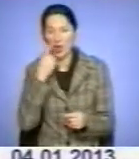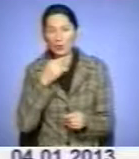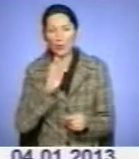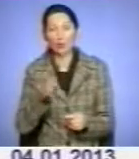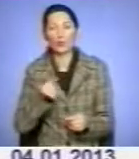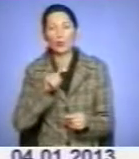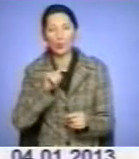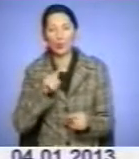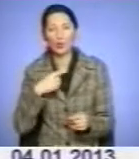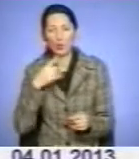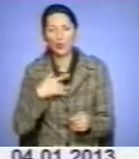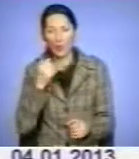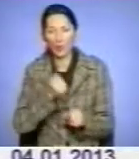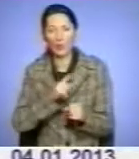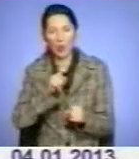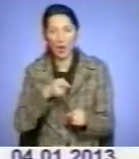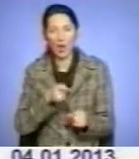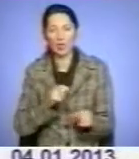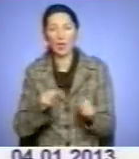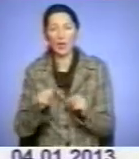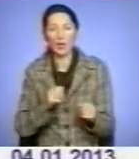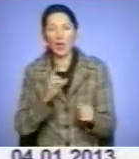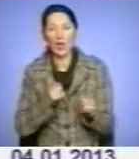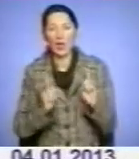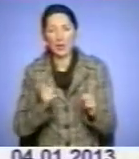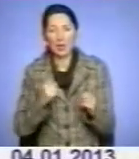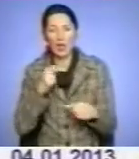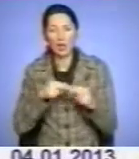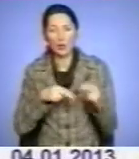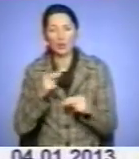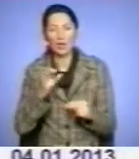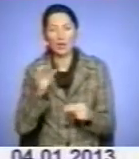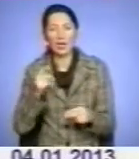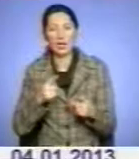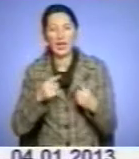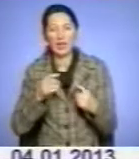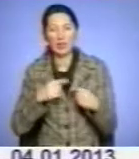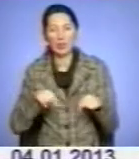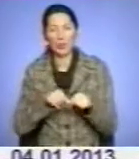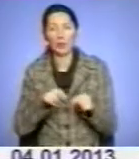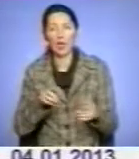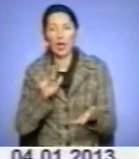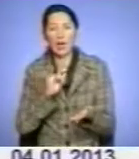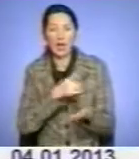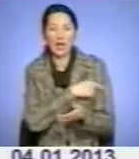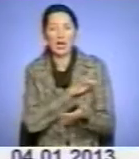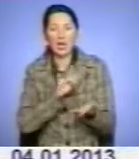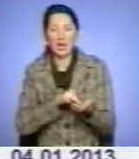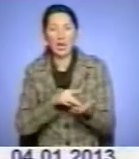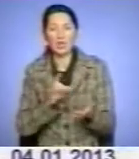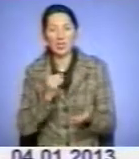питати, повинна продовжуватись капітальне будівництво соціальної інфраструктури. Перинатальні центри, лікарні, школи, дитячі